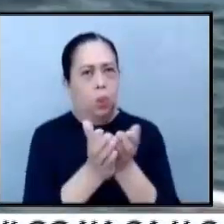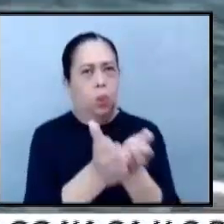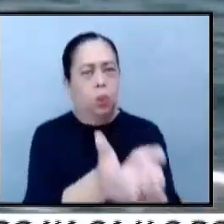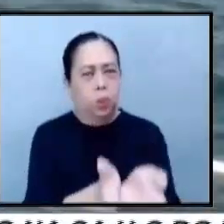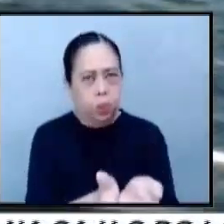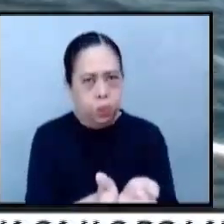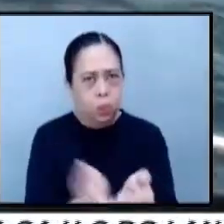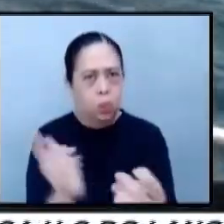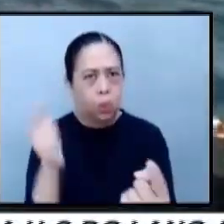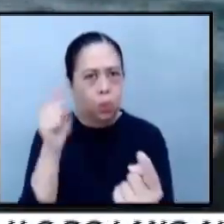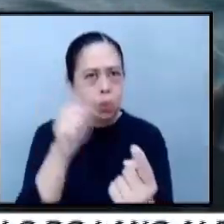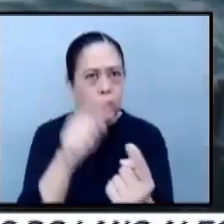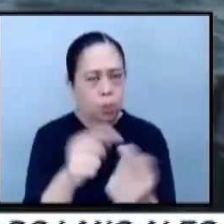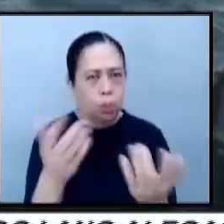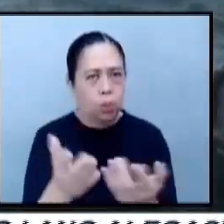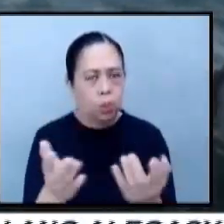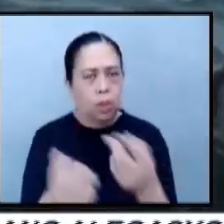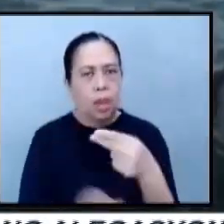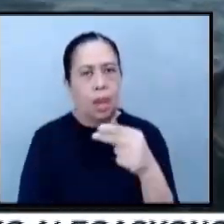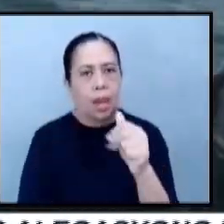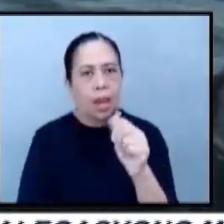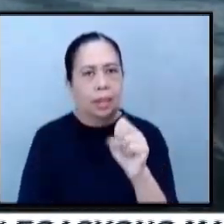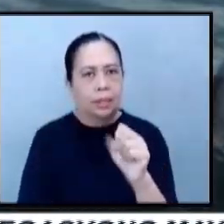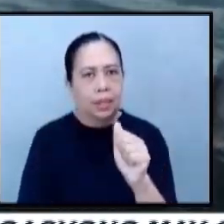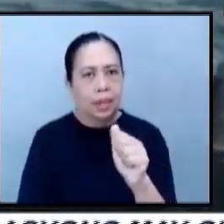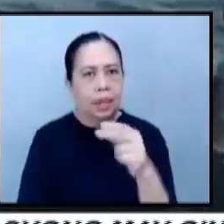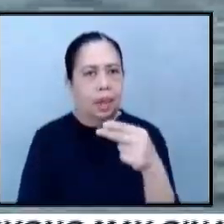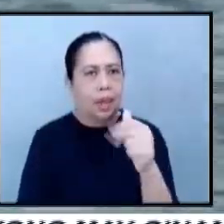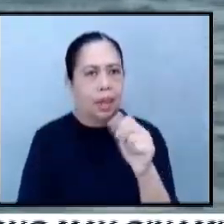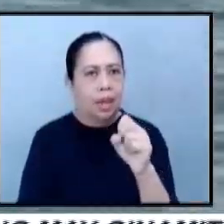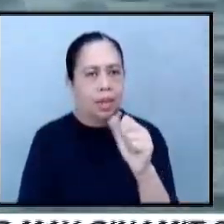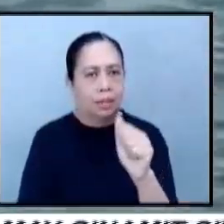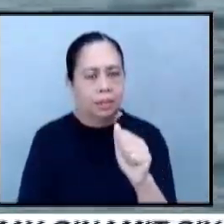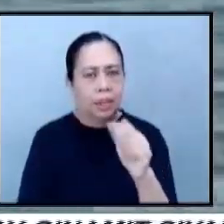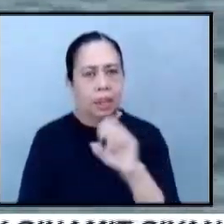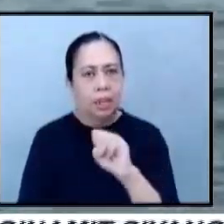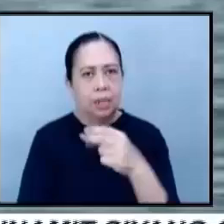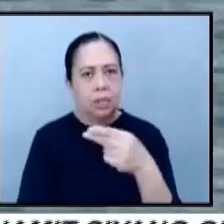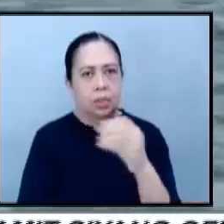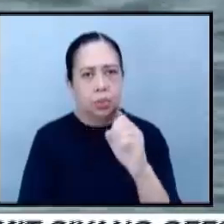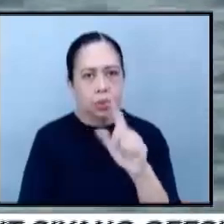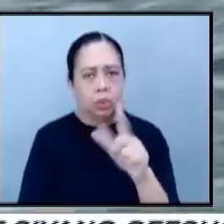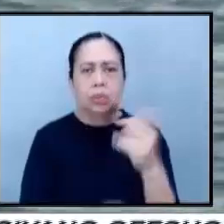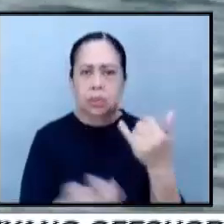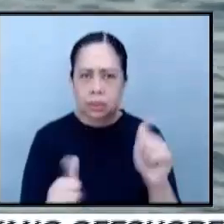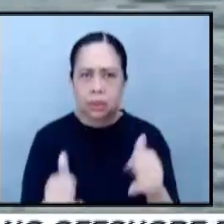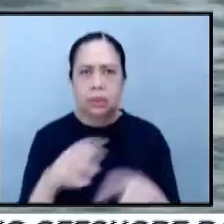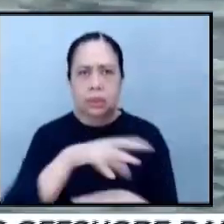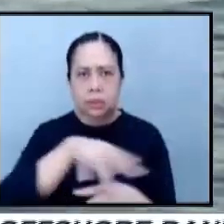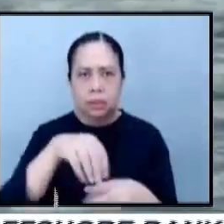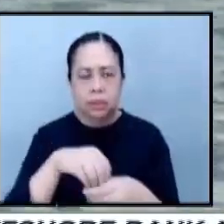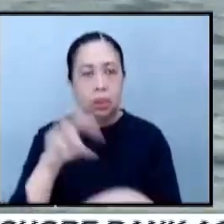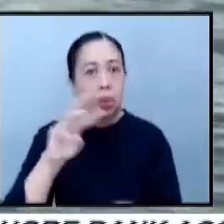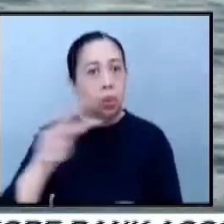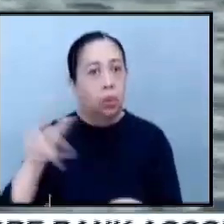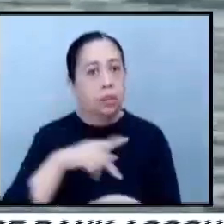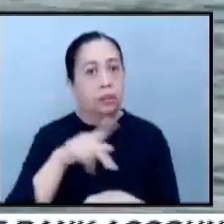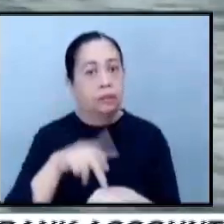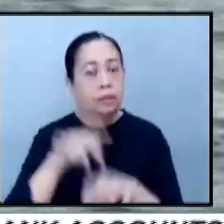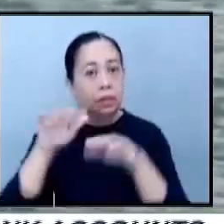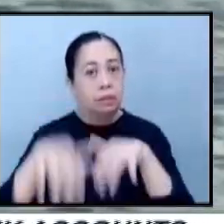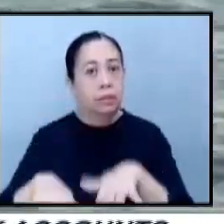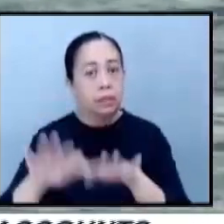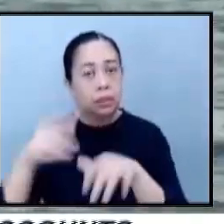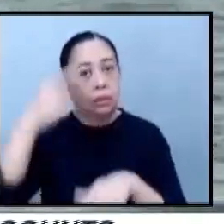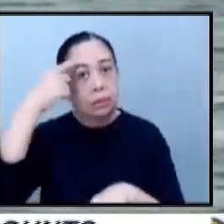bago nakarating sa Hasa Hasa Shoal o Half Moon Shoal na bahagi pa rin ng West Philippine Sea. Para ito sa